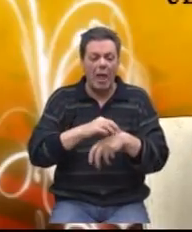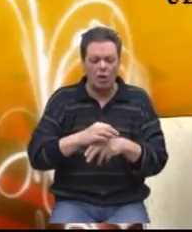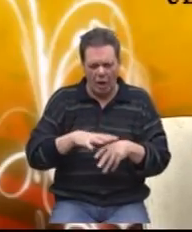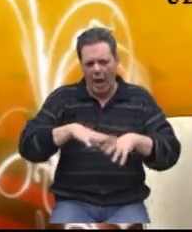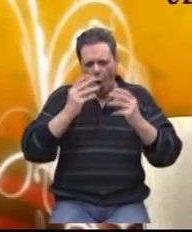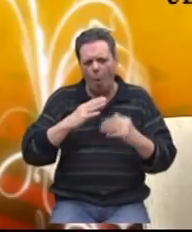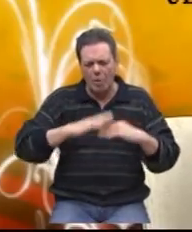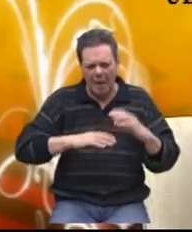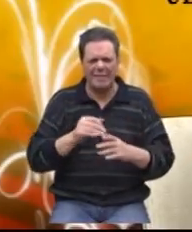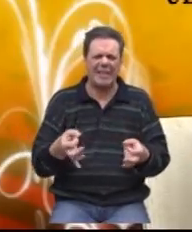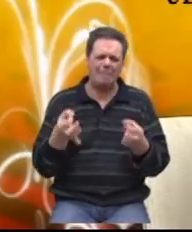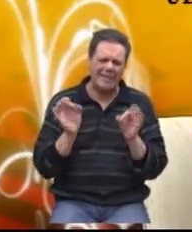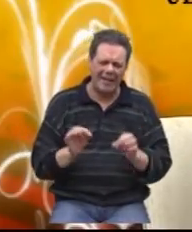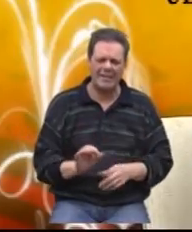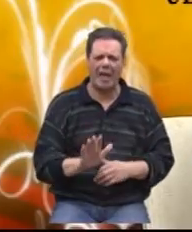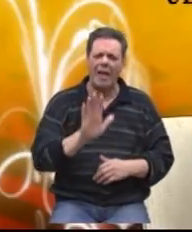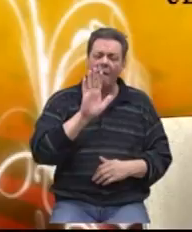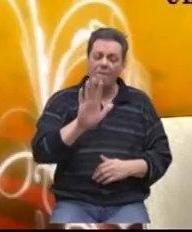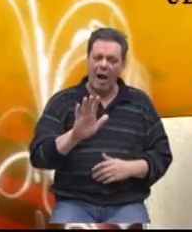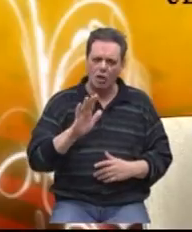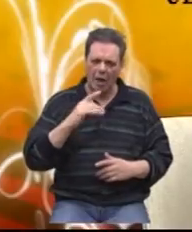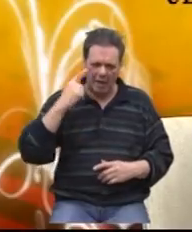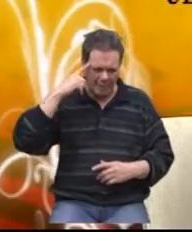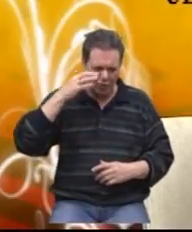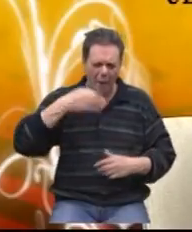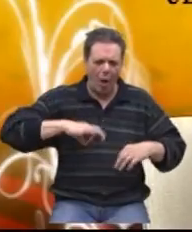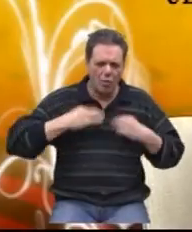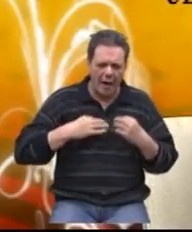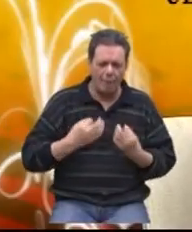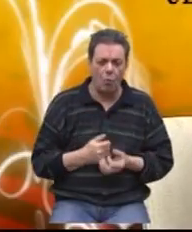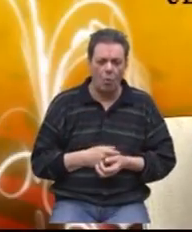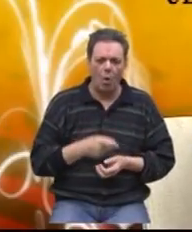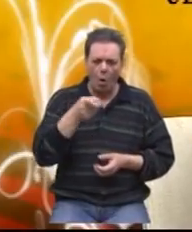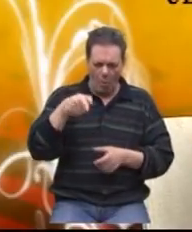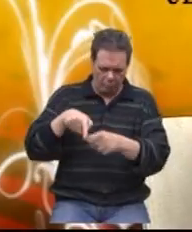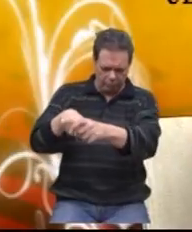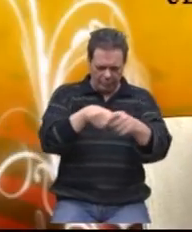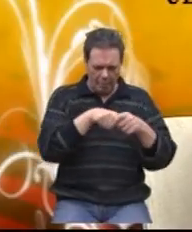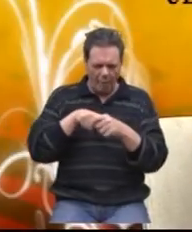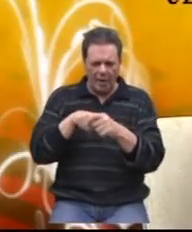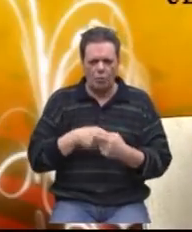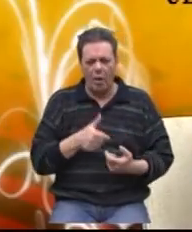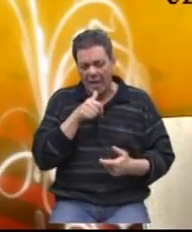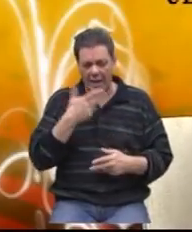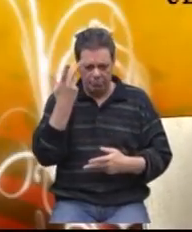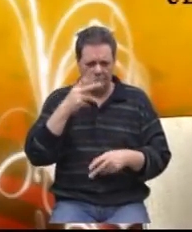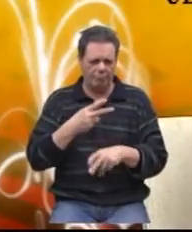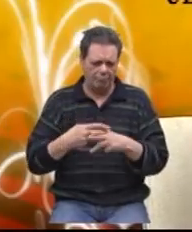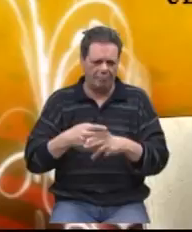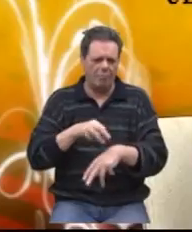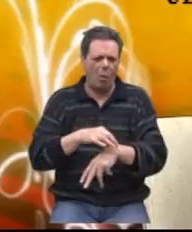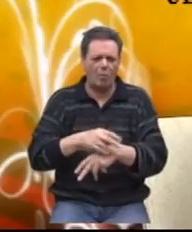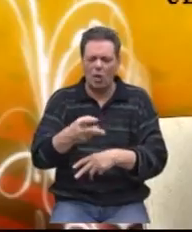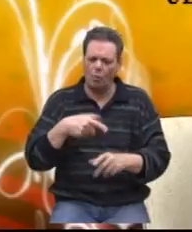prakse, specijalista, nekakvog vašeg poimanja zdravlja i svega. Znači, on to povezuje. I ljekarnik je vama neizbježan. Kako god